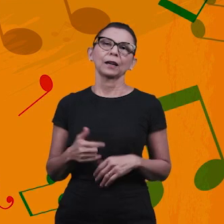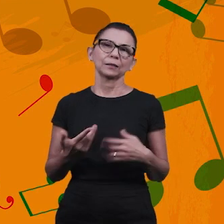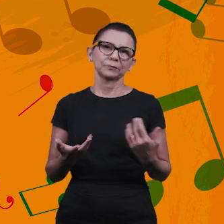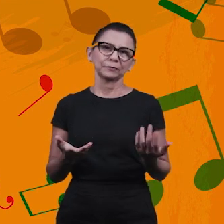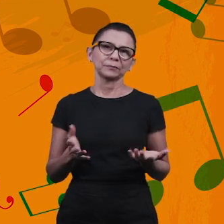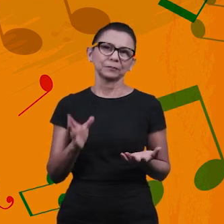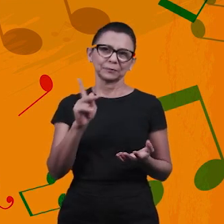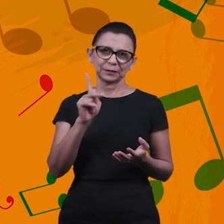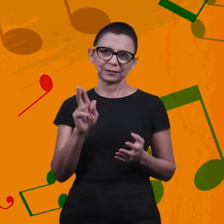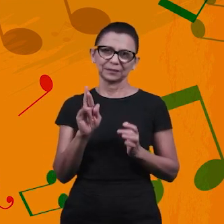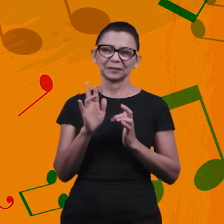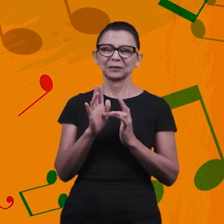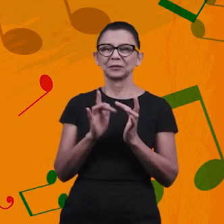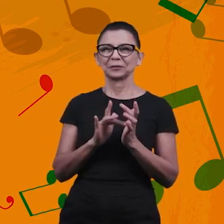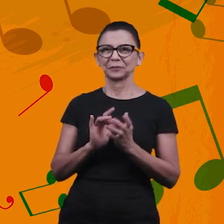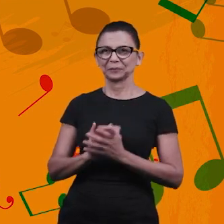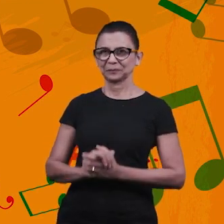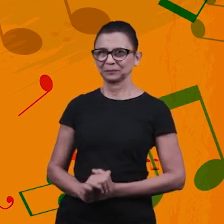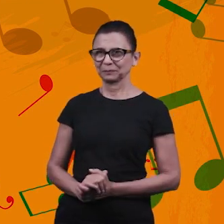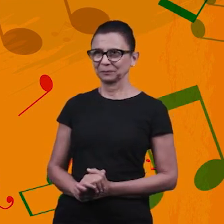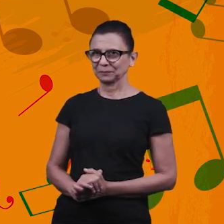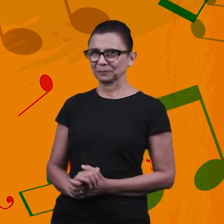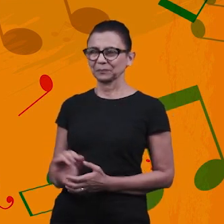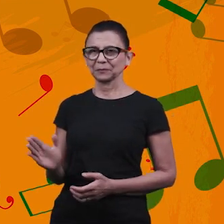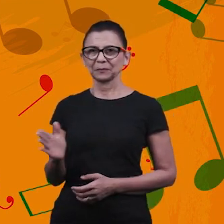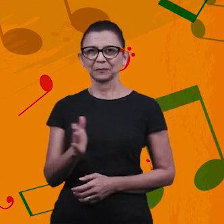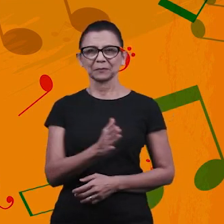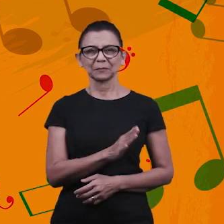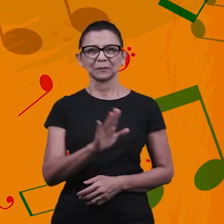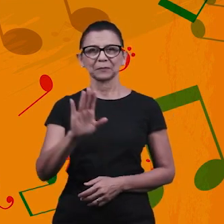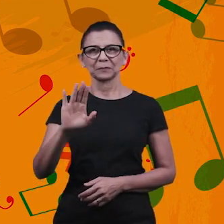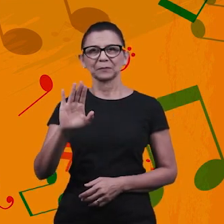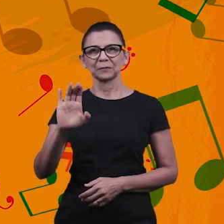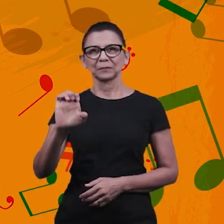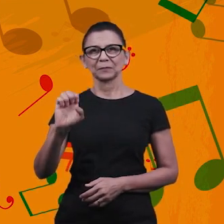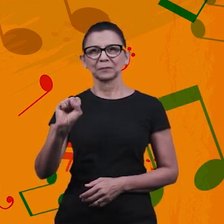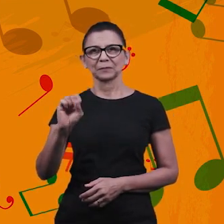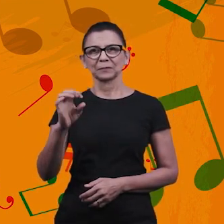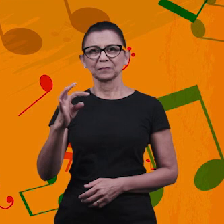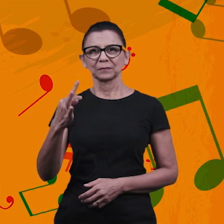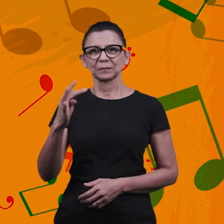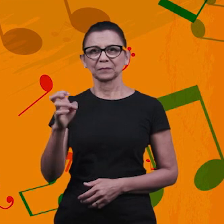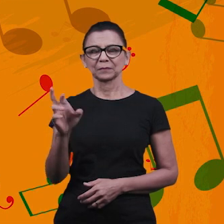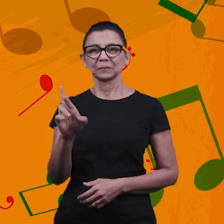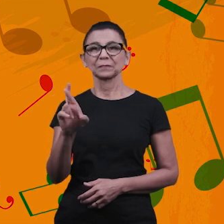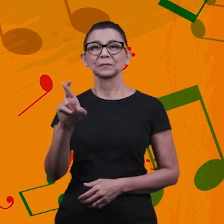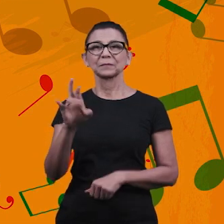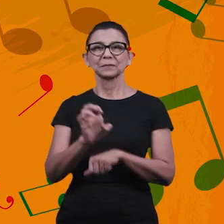paix du Seigneur. Esther de Pinheiros, Espírito Santo.